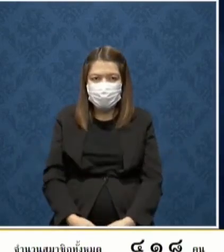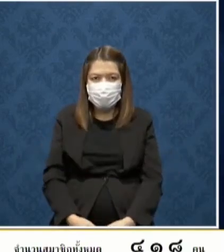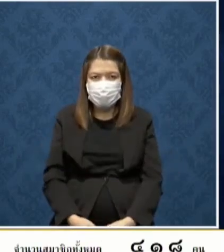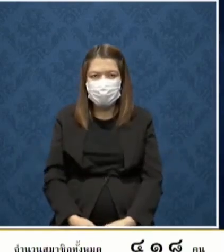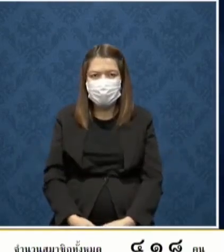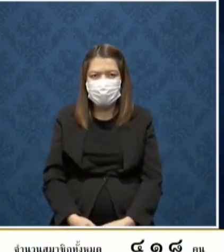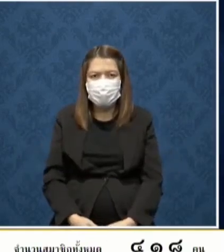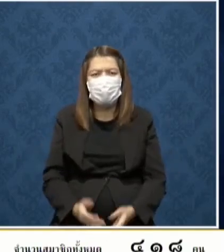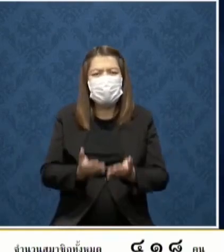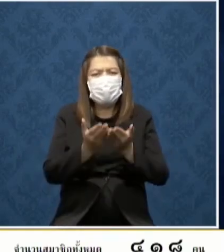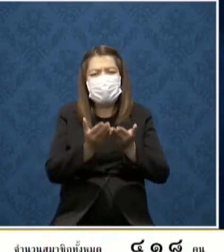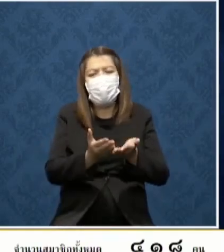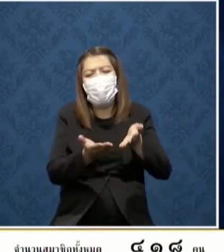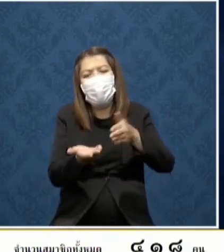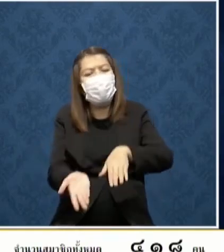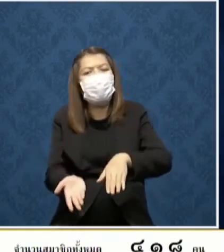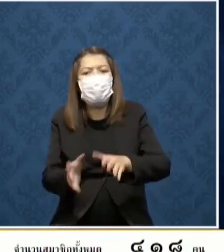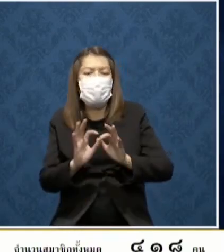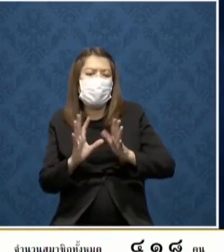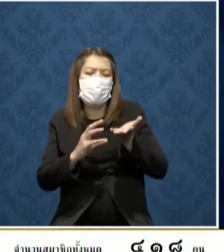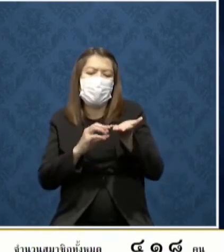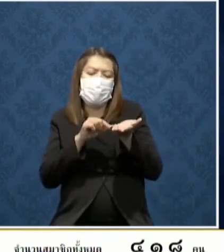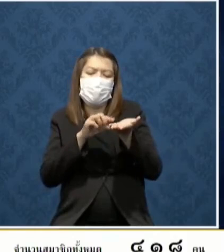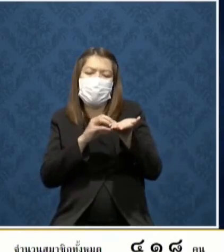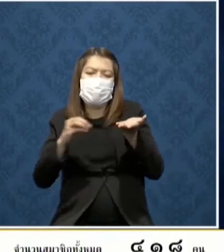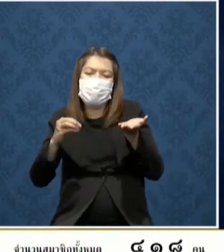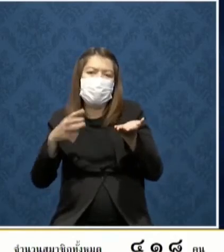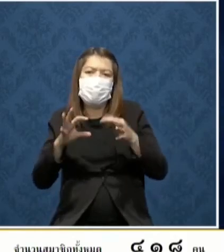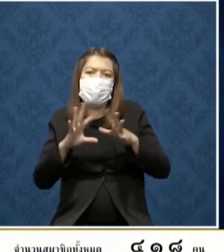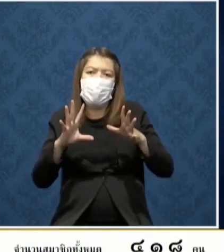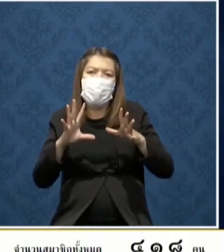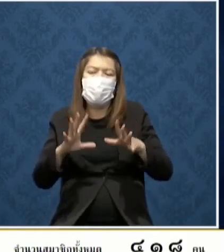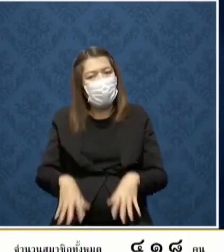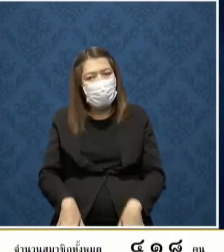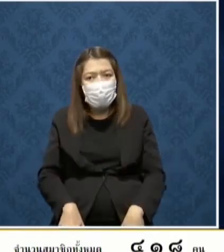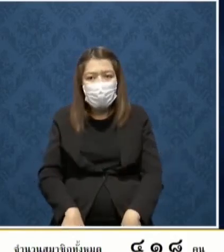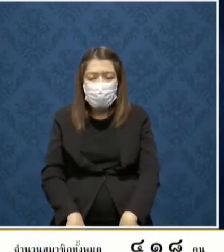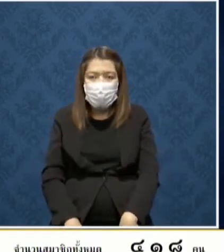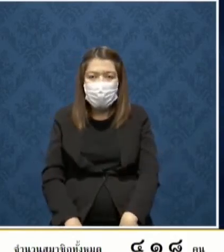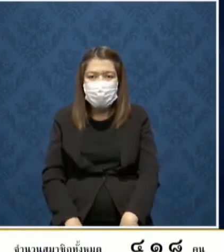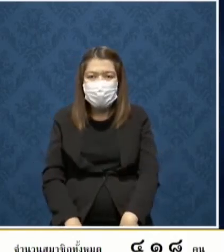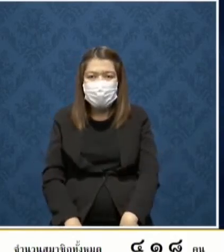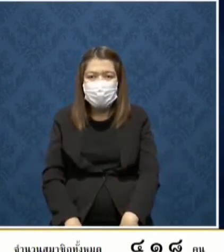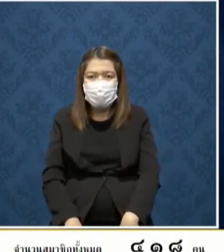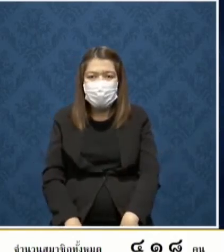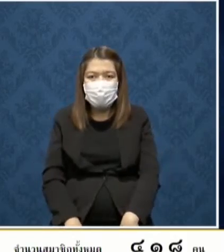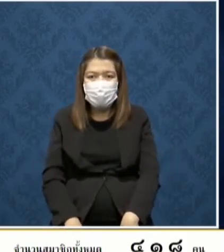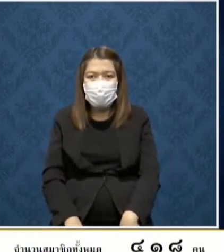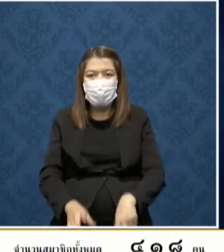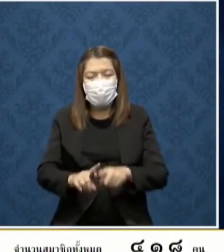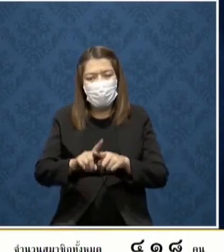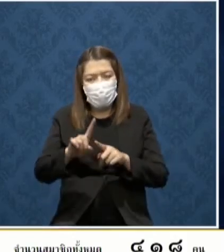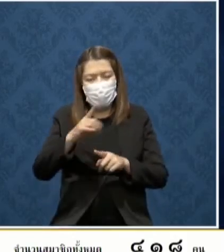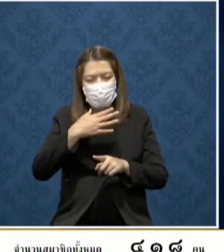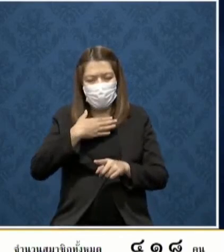าเรือหลวงล่มครั้งนี้ไม่เกี่วของกัคีบแ่นอนถปธานครั ประกาลแรกเลยครั ผมยืนยนว่